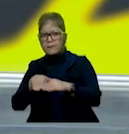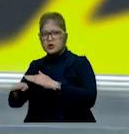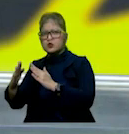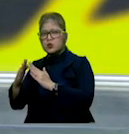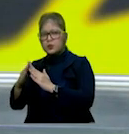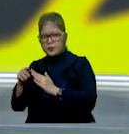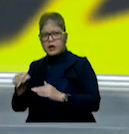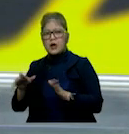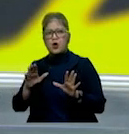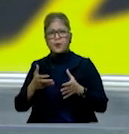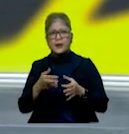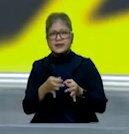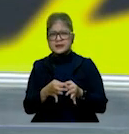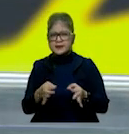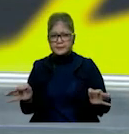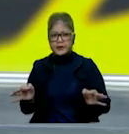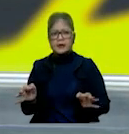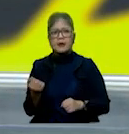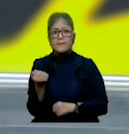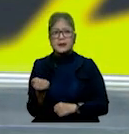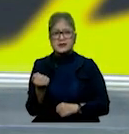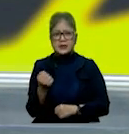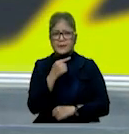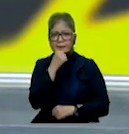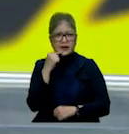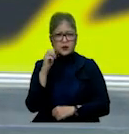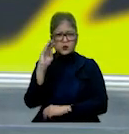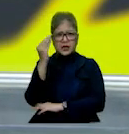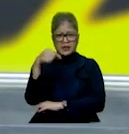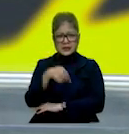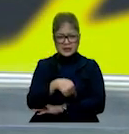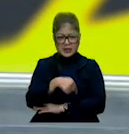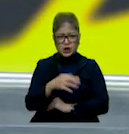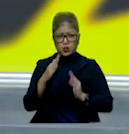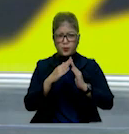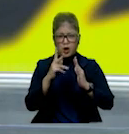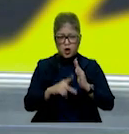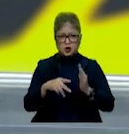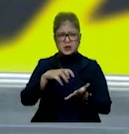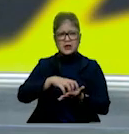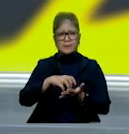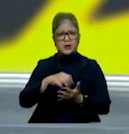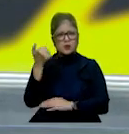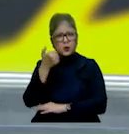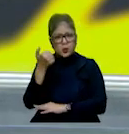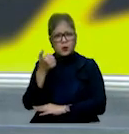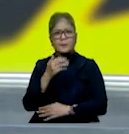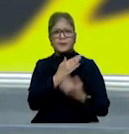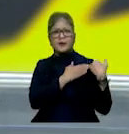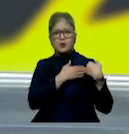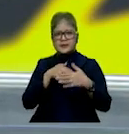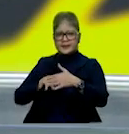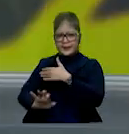rumah saat kompleks sepi. Sementara di Pasar Minggu, Jakarta Selatan, rumah kos dijadikan tempat prostitusi digerebek